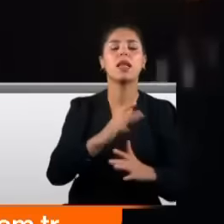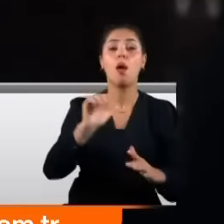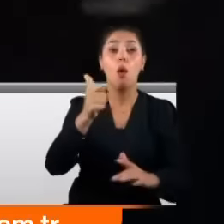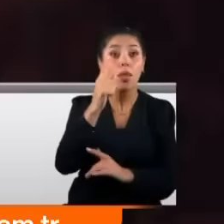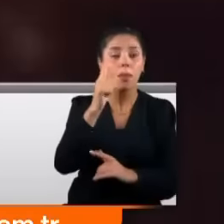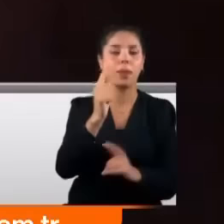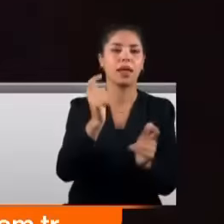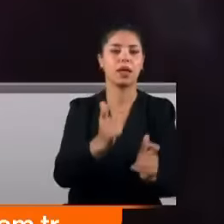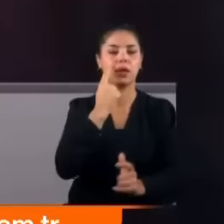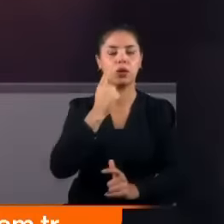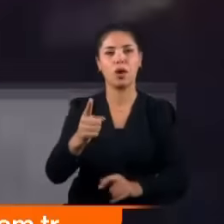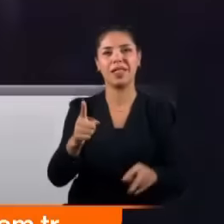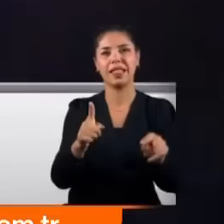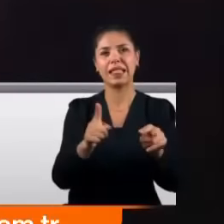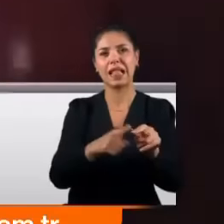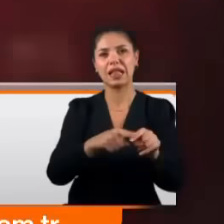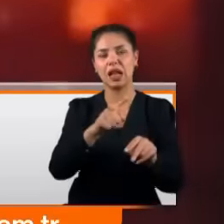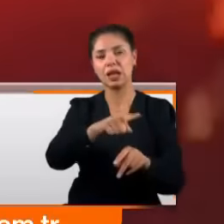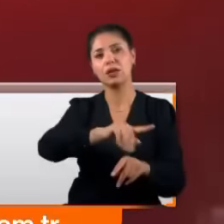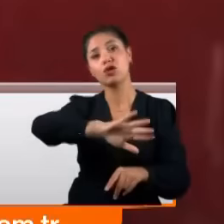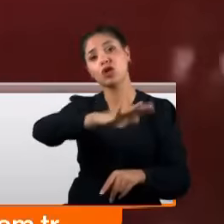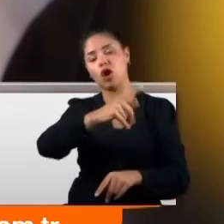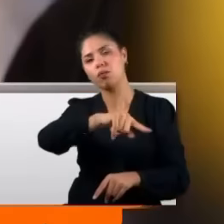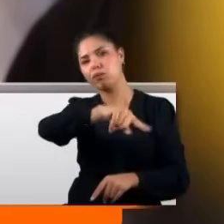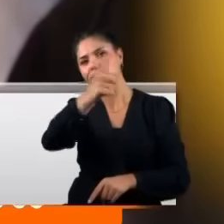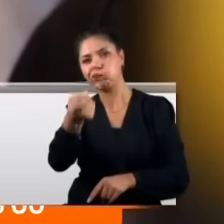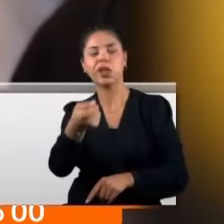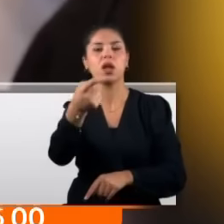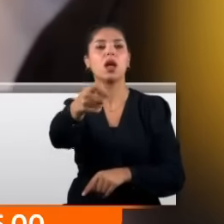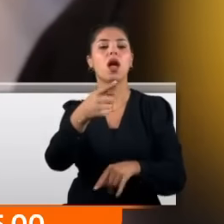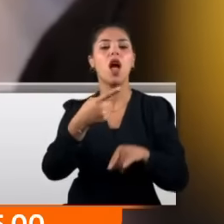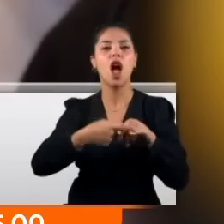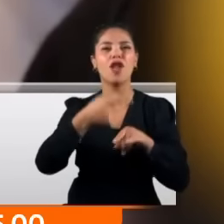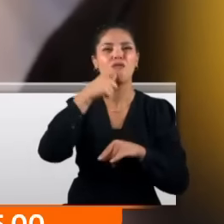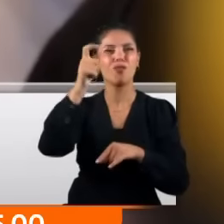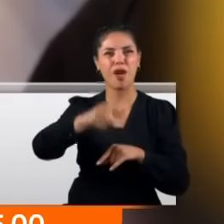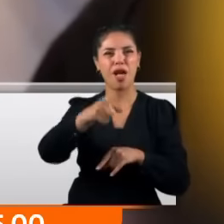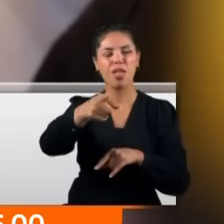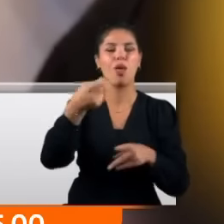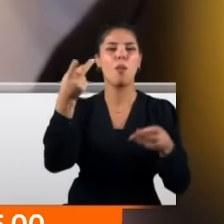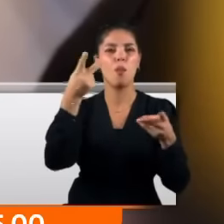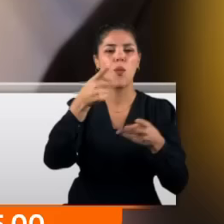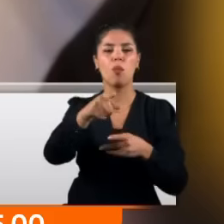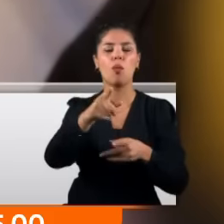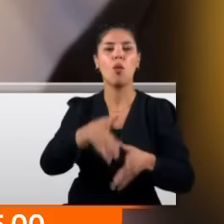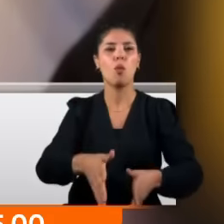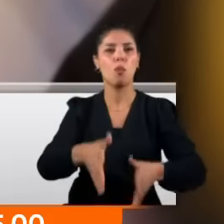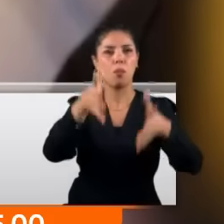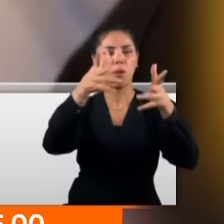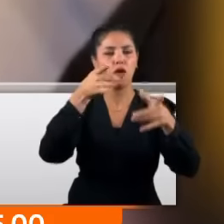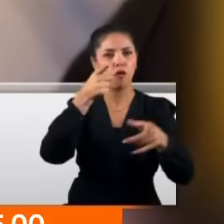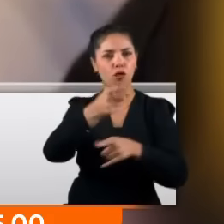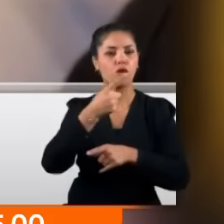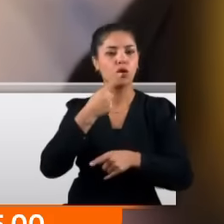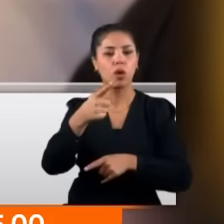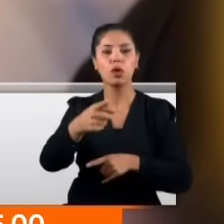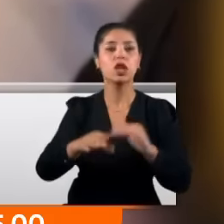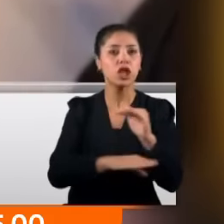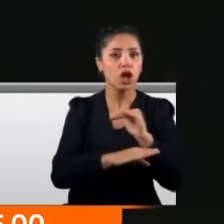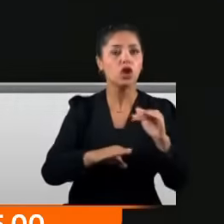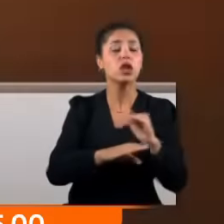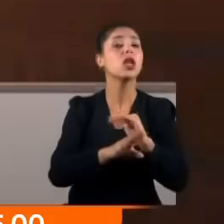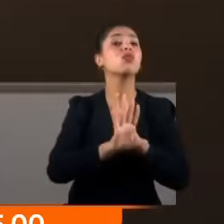örgütün başına geçmesi beklenen Haşim Seyfettin'in saklandığı binanın vurulduğu öne sürüldü. Seyfettin'in hayatta olup olmadığı henüz belli